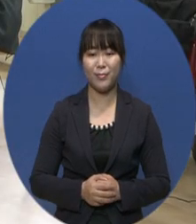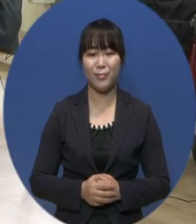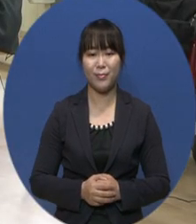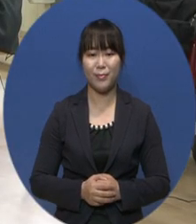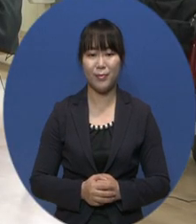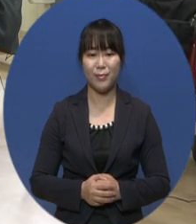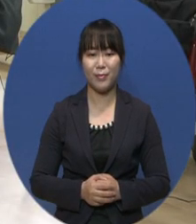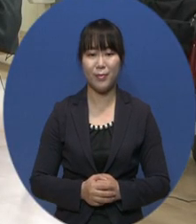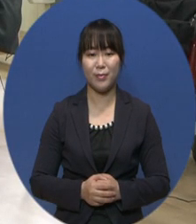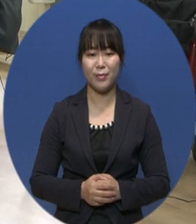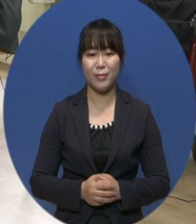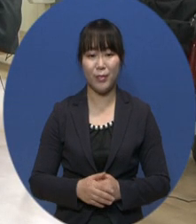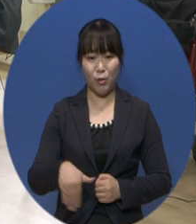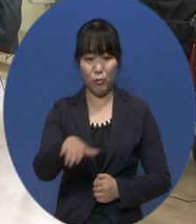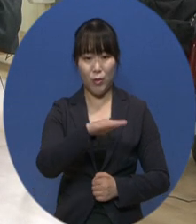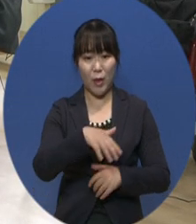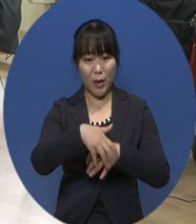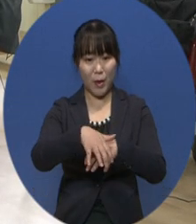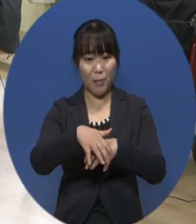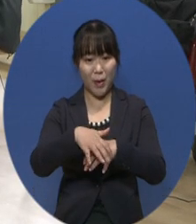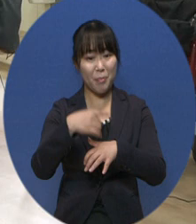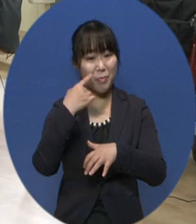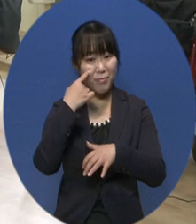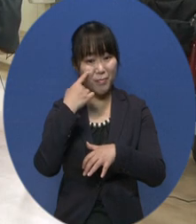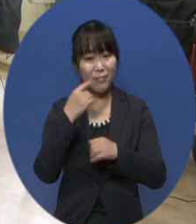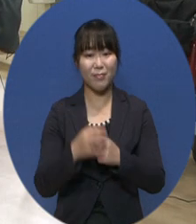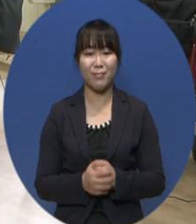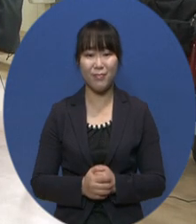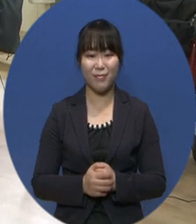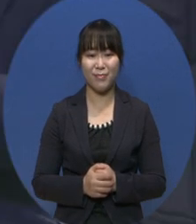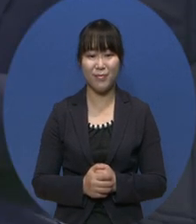요담국에서요. 저기 우리도 한번 캠페인 한번 동참하는 걸로.